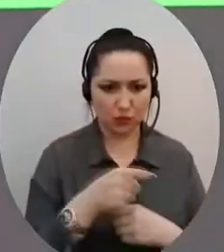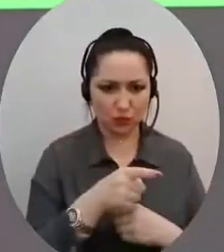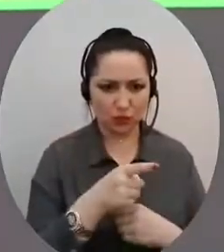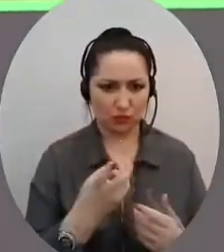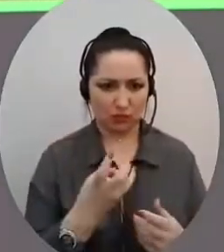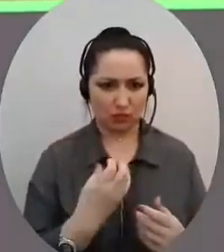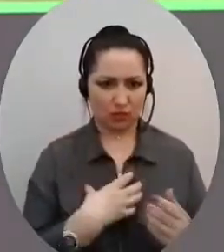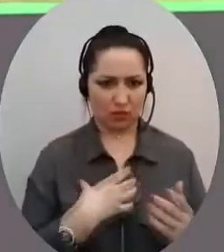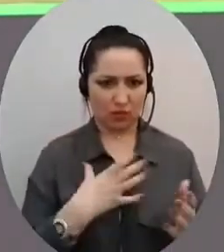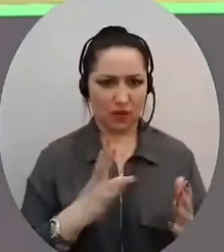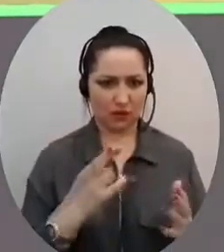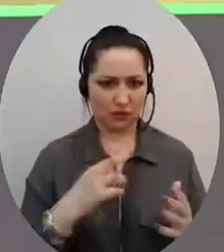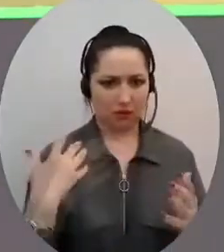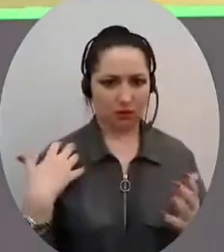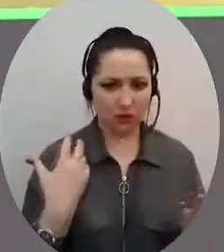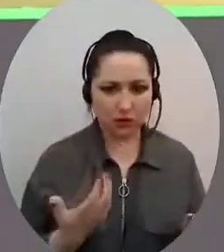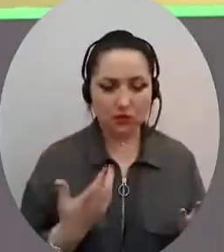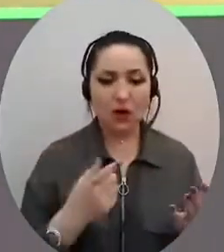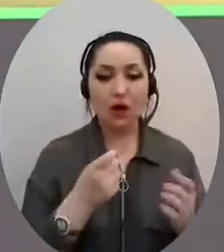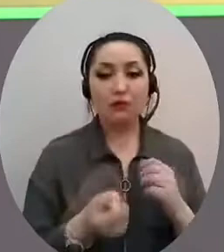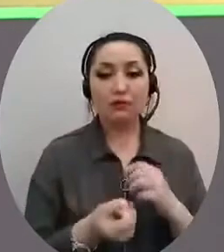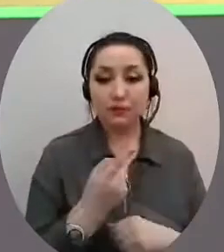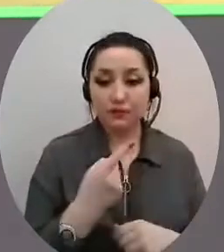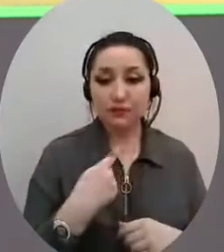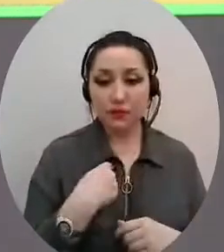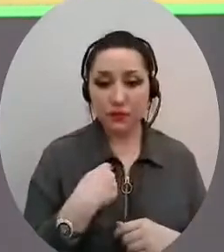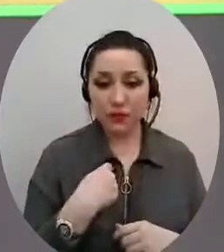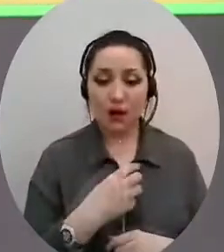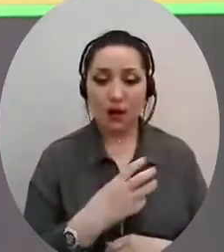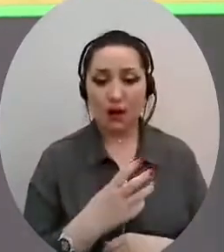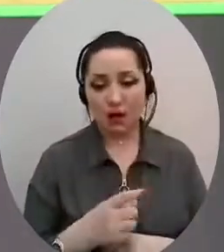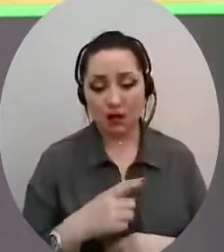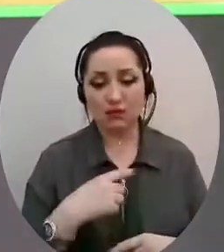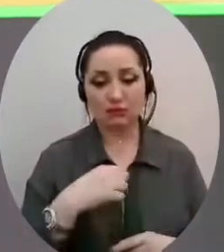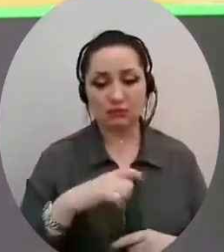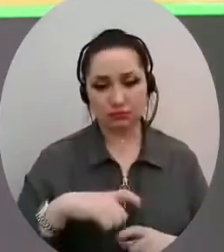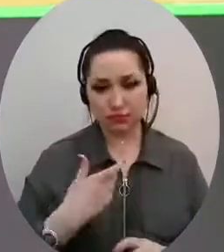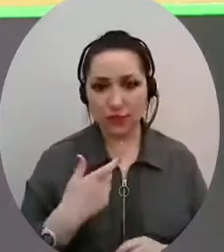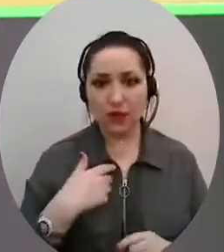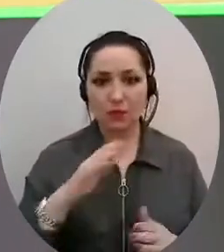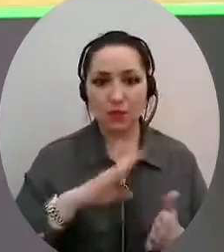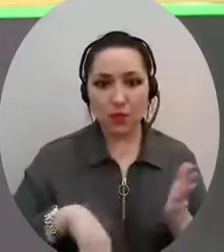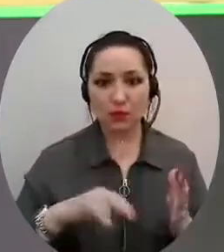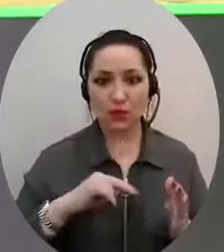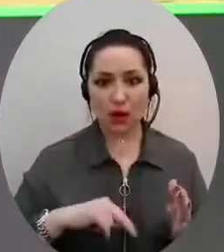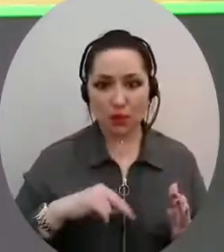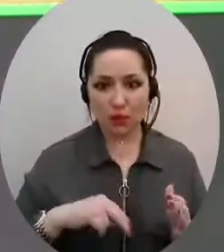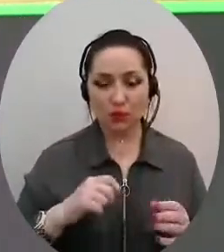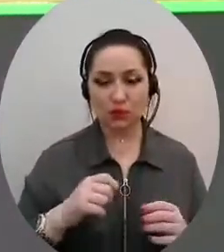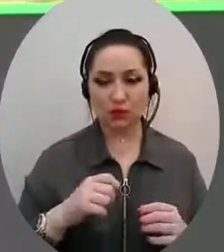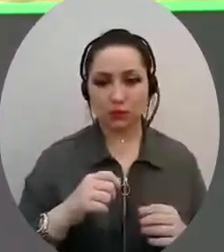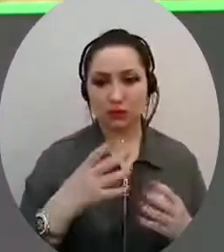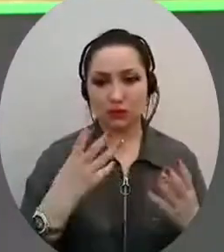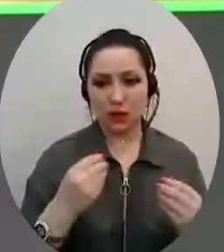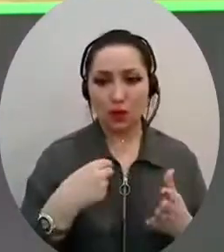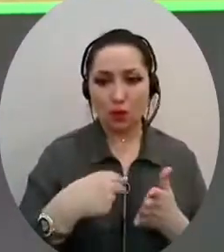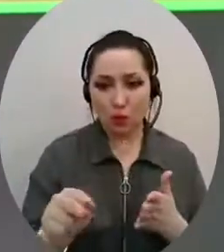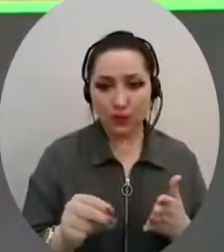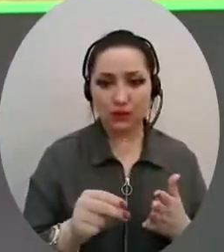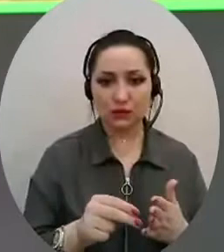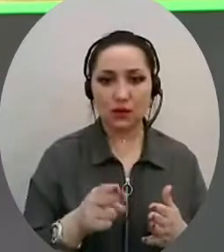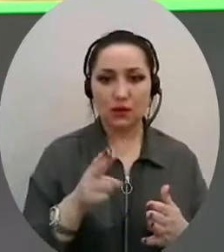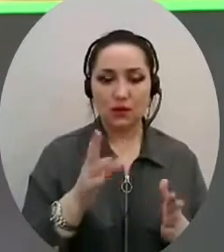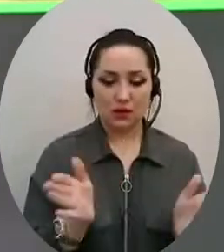важно. И однажды я осмелился после рабочего дня предложить начальнику купить